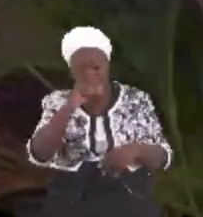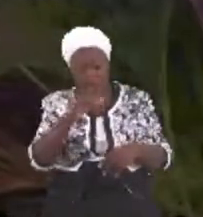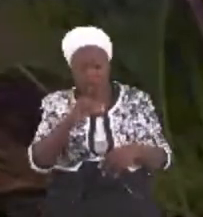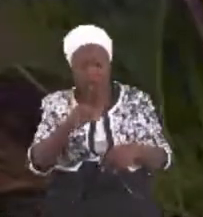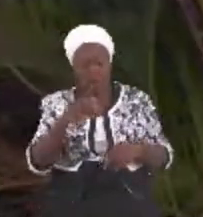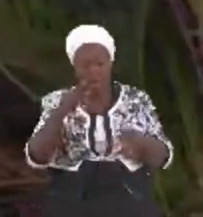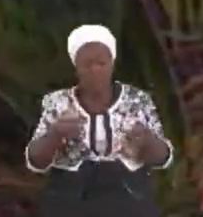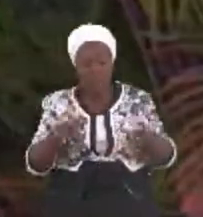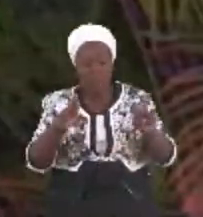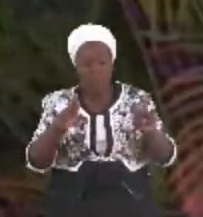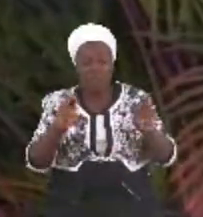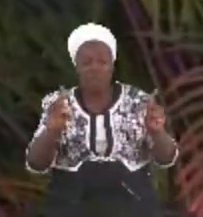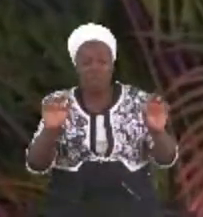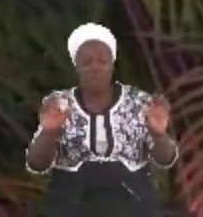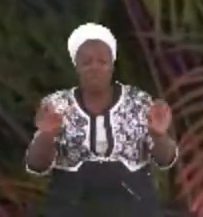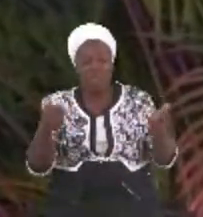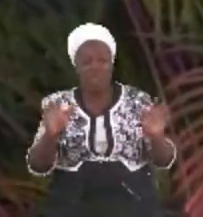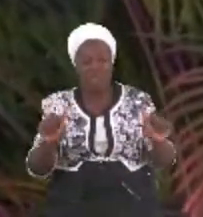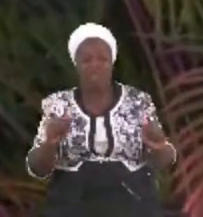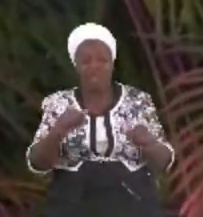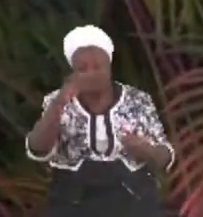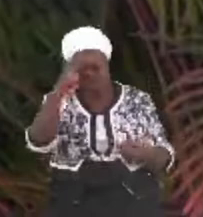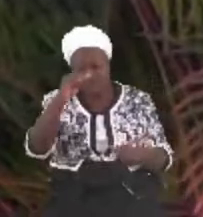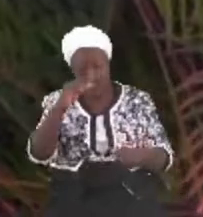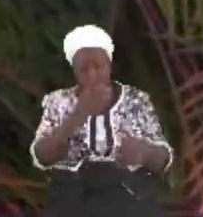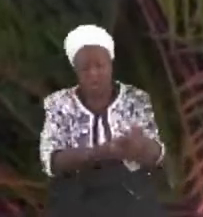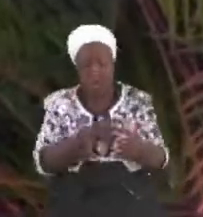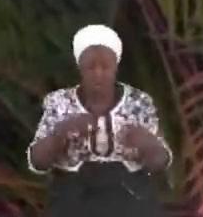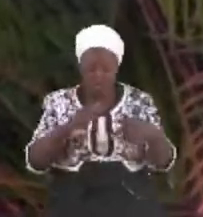tous les problèmes. Le Père l'a reçu.